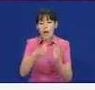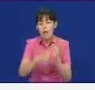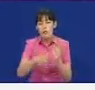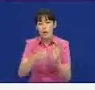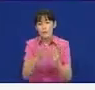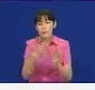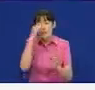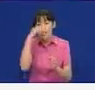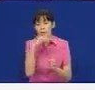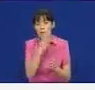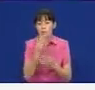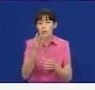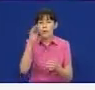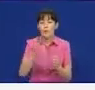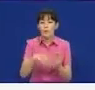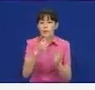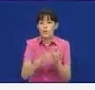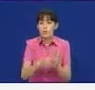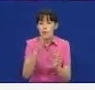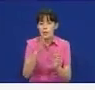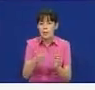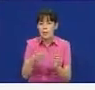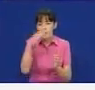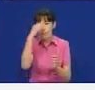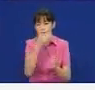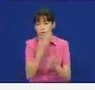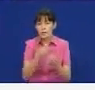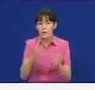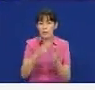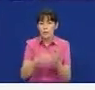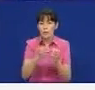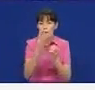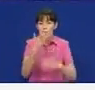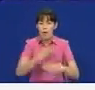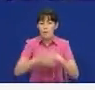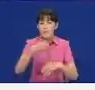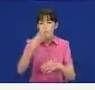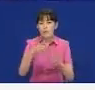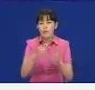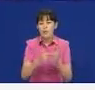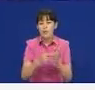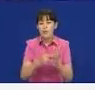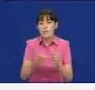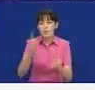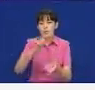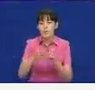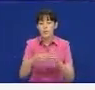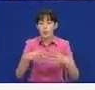665-і жетім, 4710-ы жартылай жетім балалар, 815-і мүгедек, ал 47-і оралман отбасының